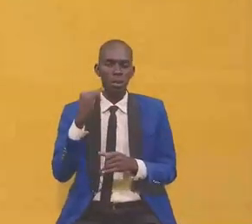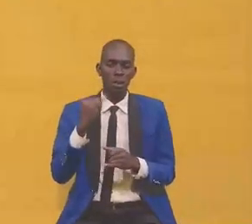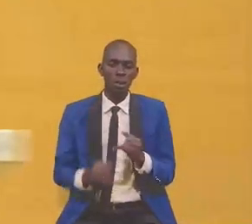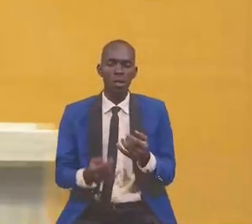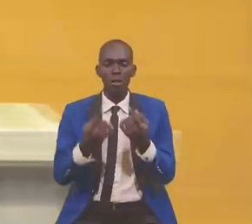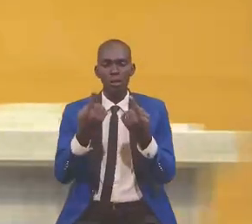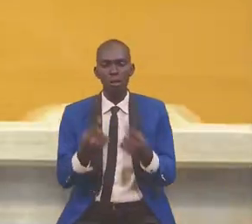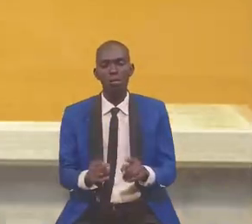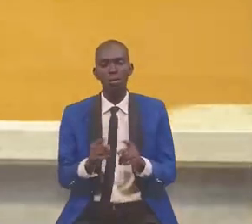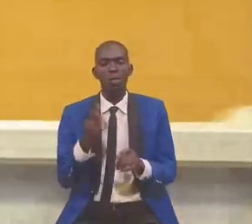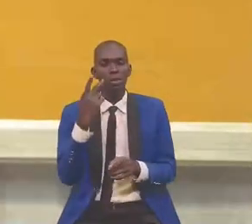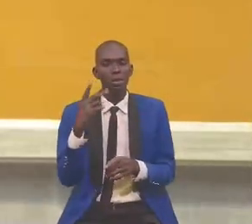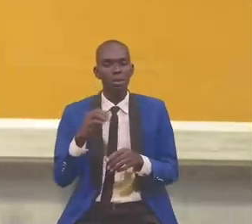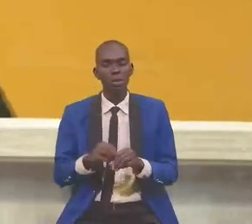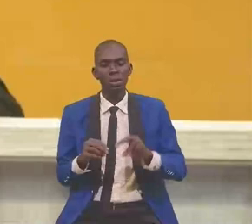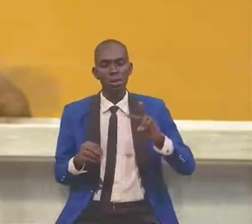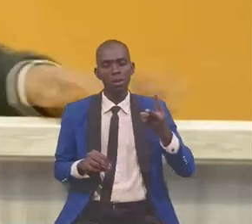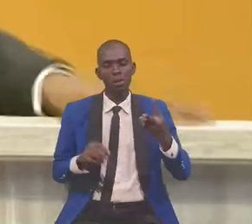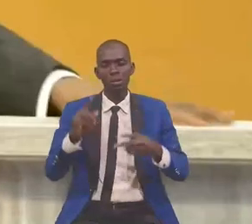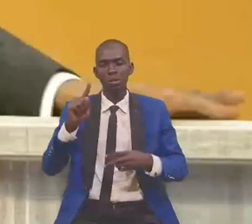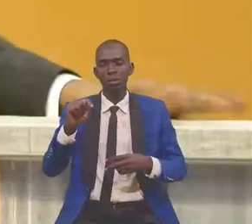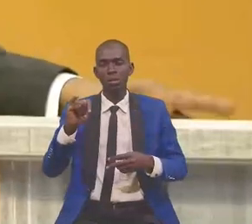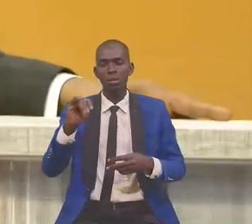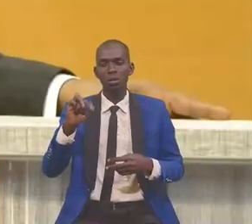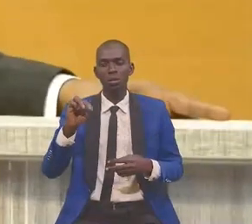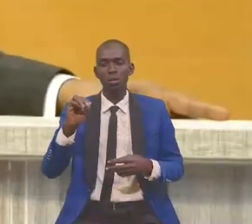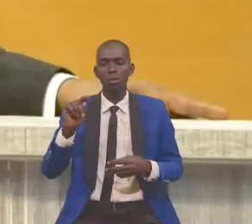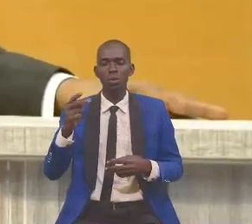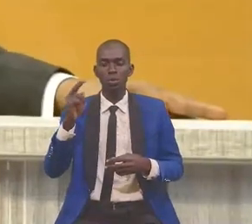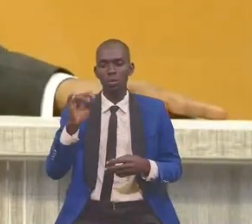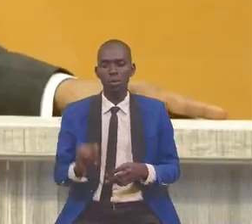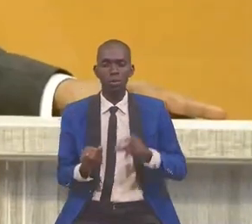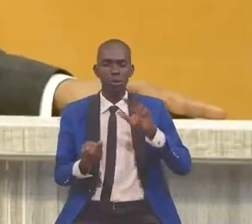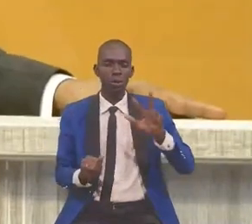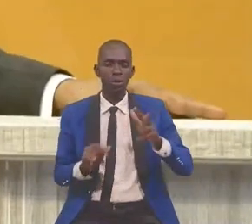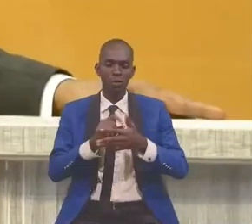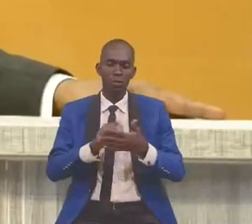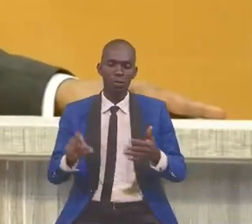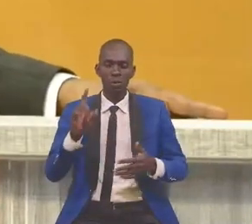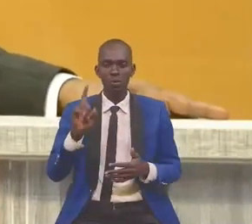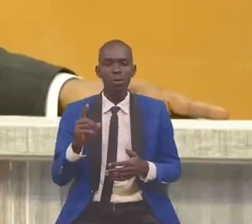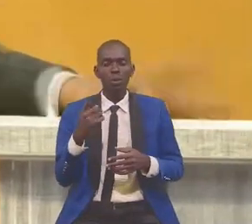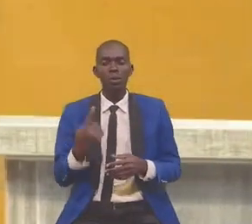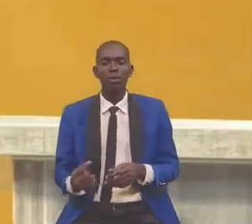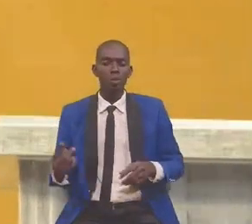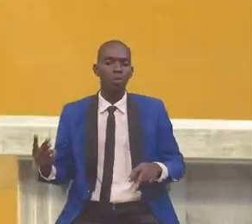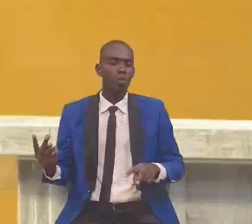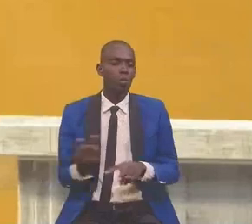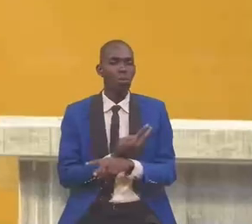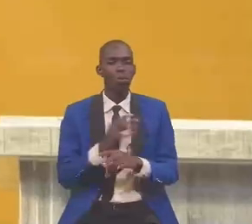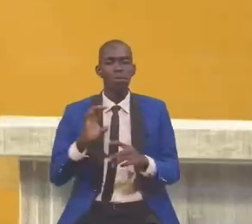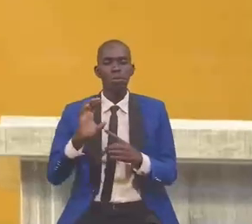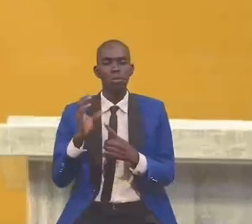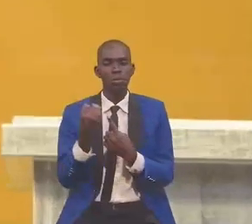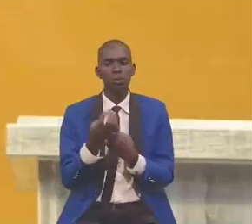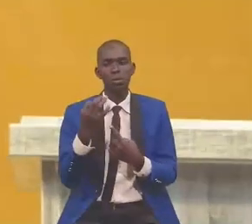2 Timothée chapitre 3, verset 1. 2 Timothée, l'aggravation de la situation du monde. Et c'est